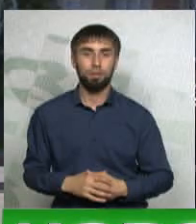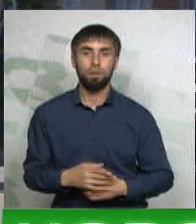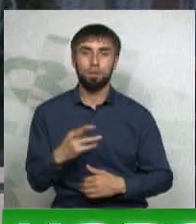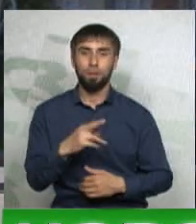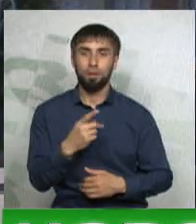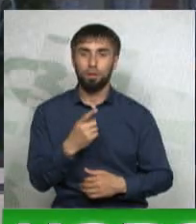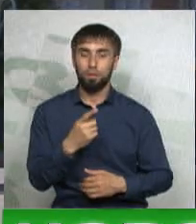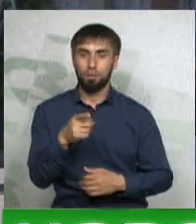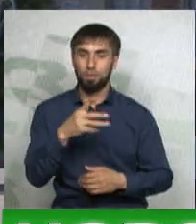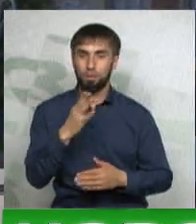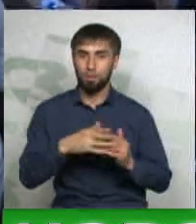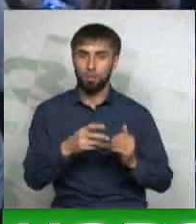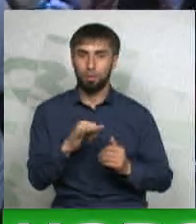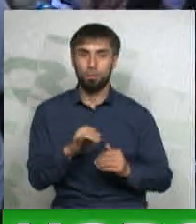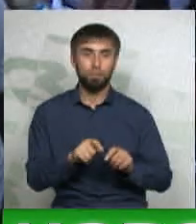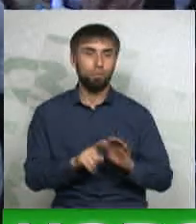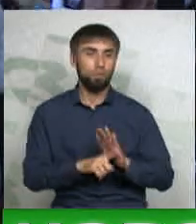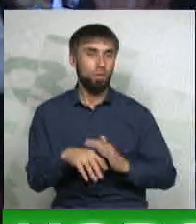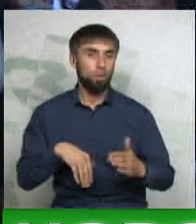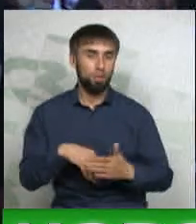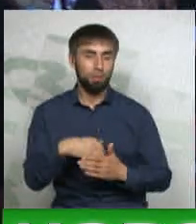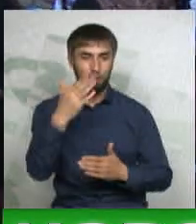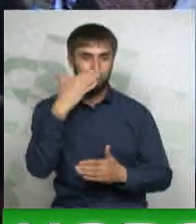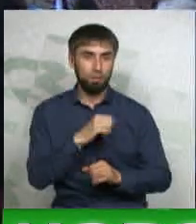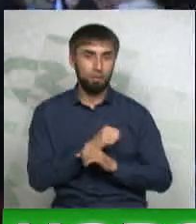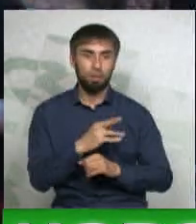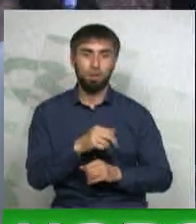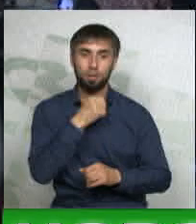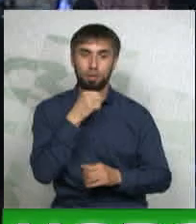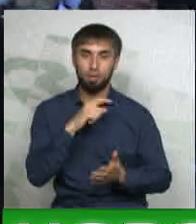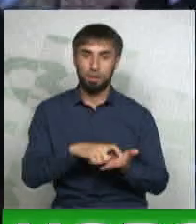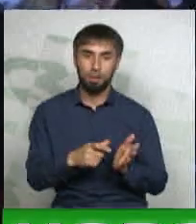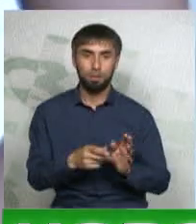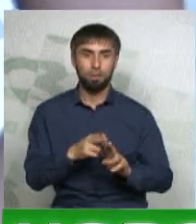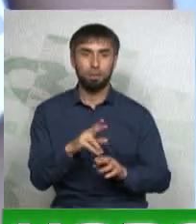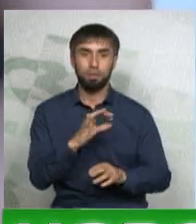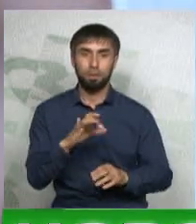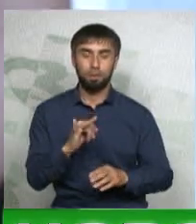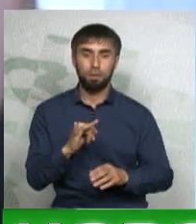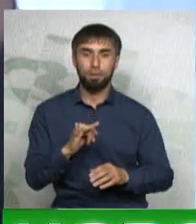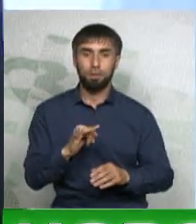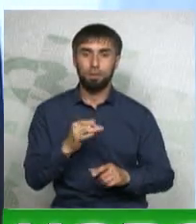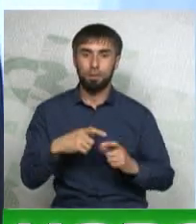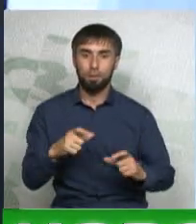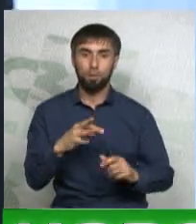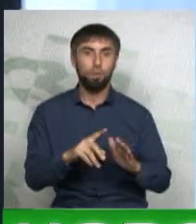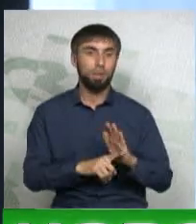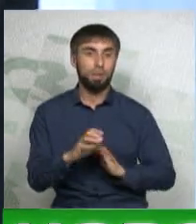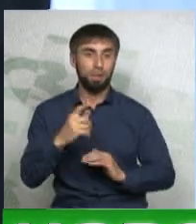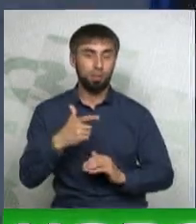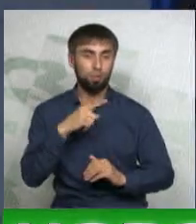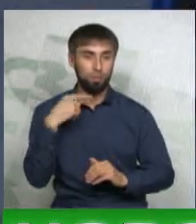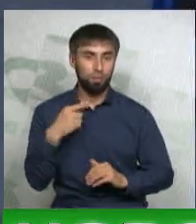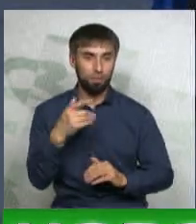Для одних конец мая знаменуется началом отпусков и летних каникул, а для старшеклассников это стресс и экзамены. До начала ЕГЭ